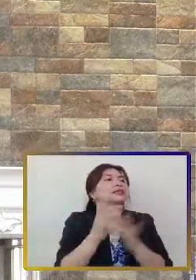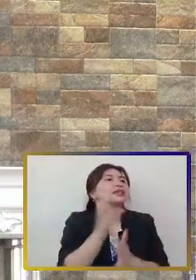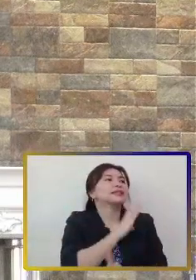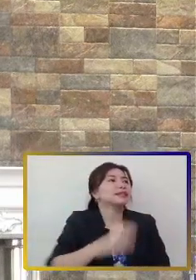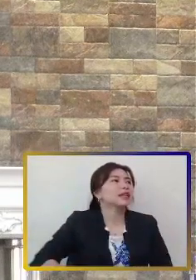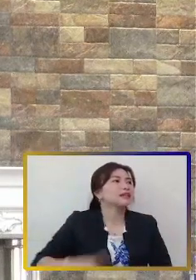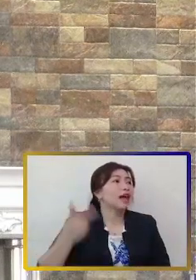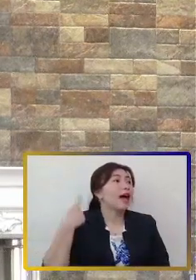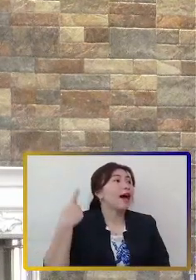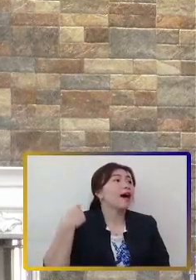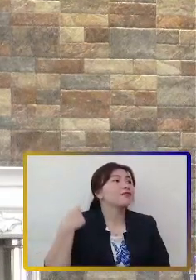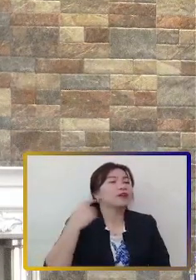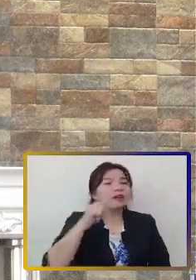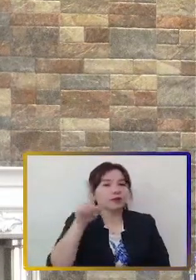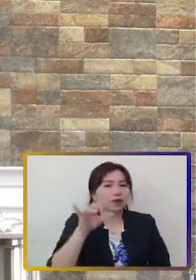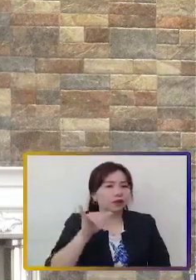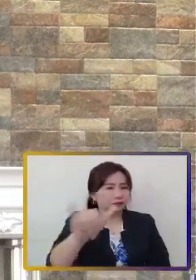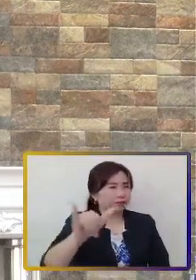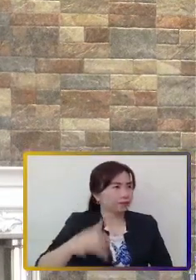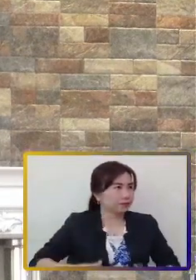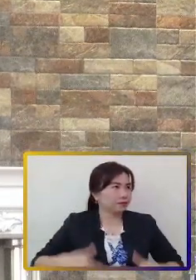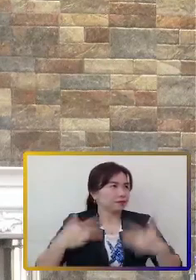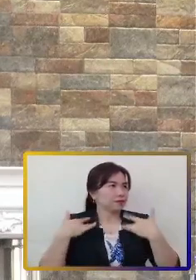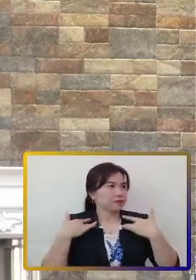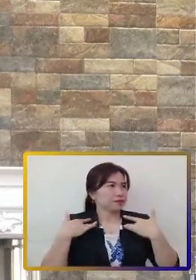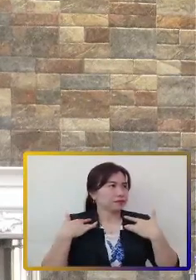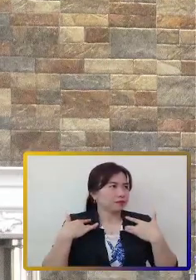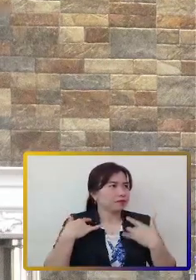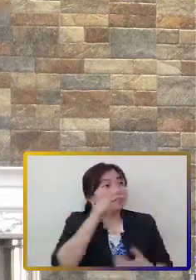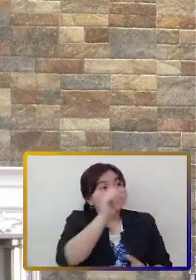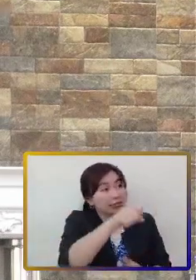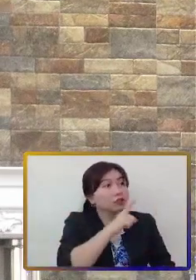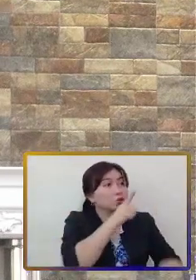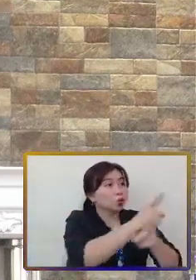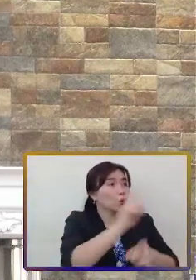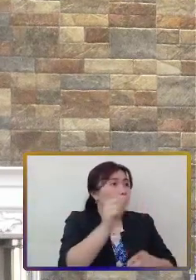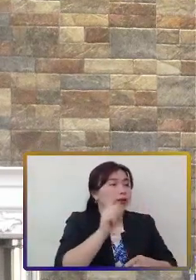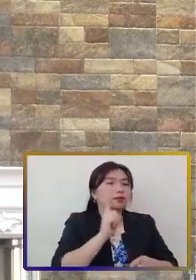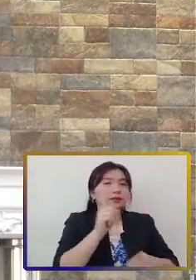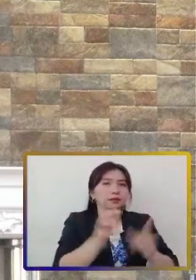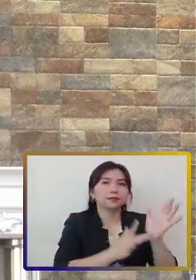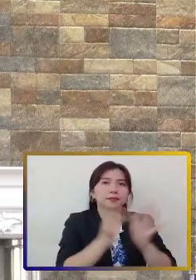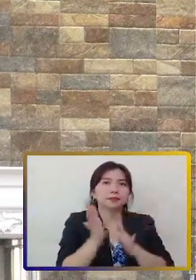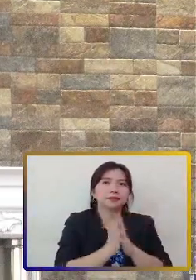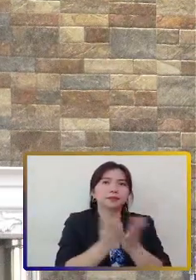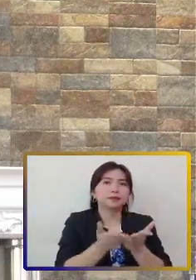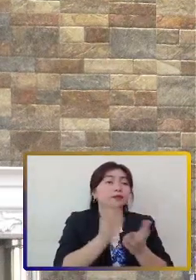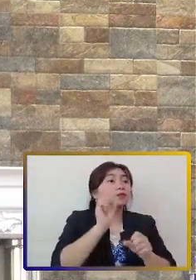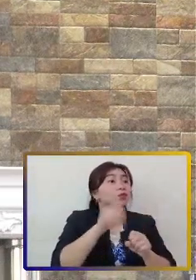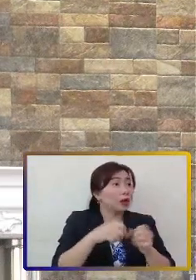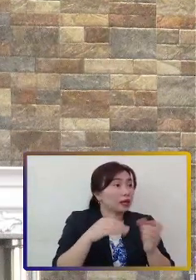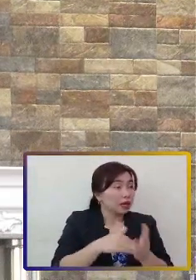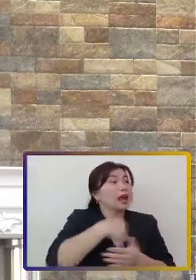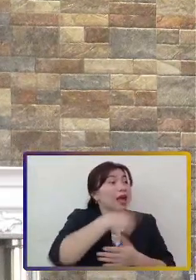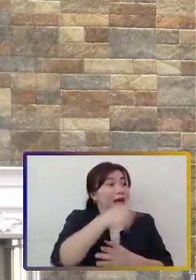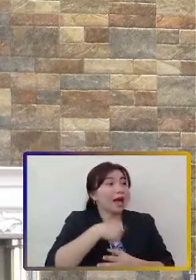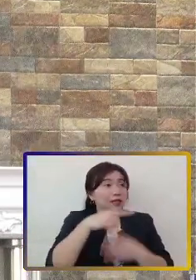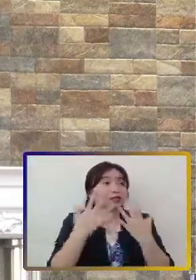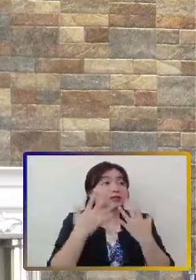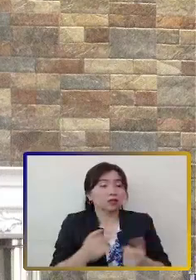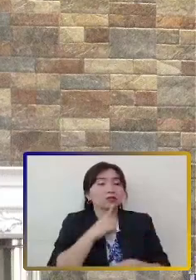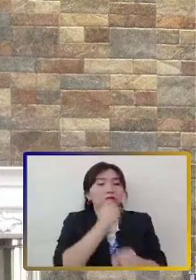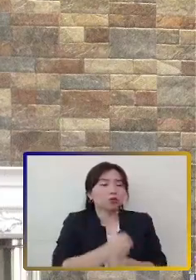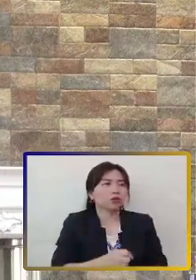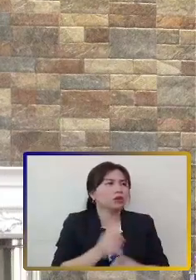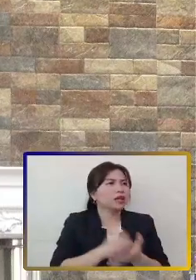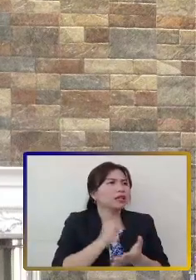life maliwanag yung sinasabi ng Bibliya mga kapatid Maliwanag na nasa kanya Kaya nga Sigurado ka na e ito yung tiyak na